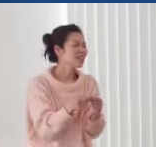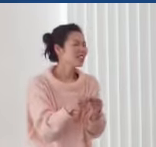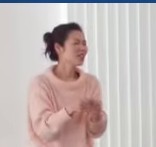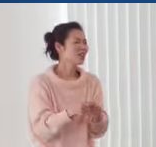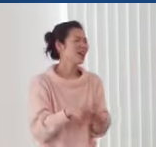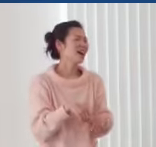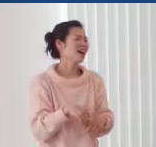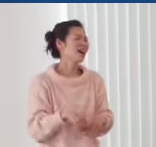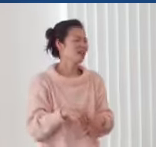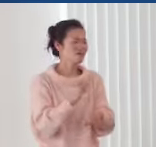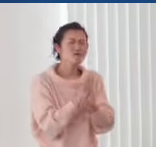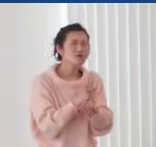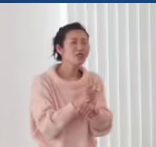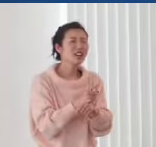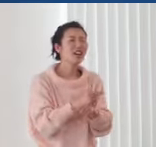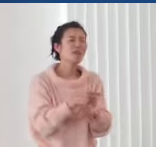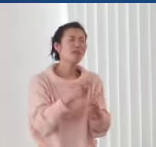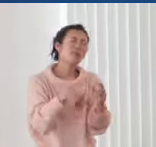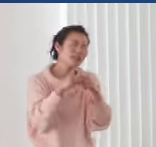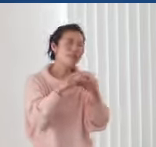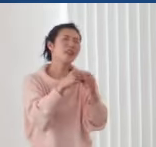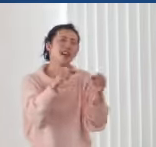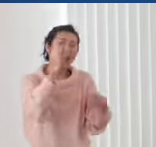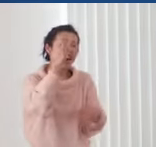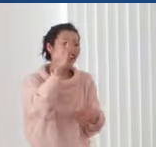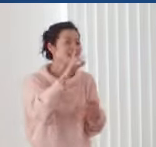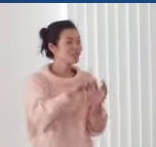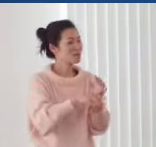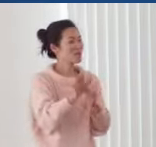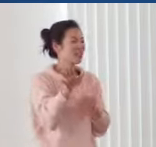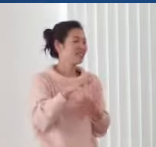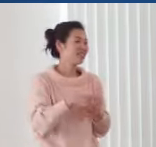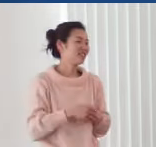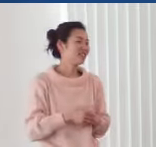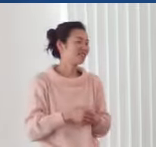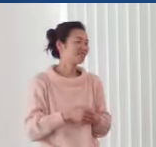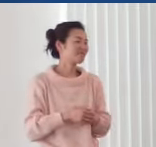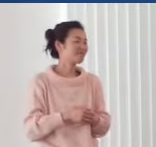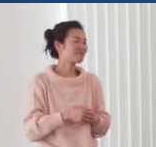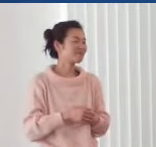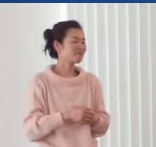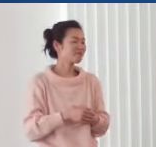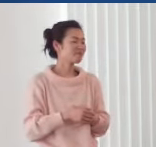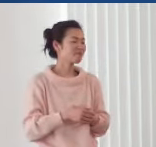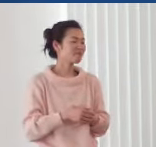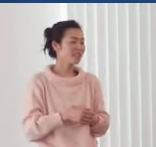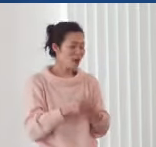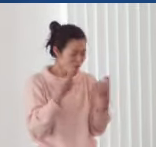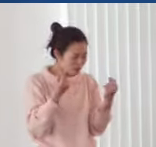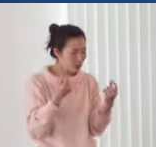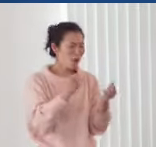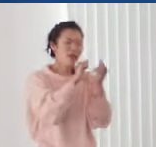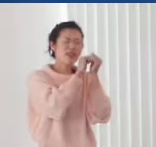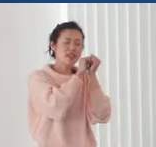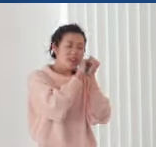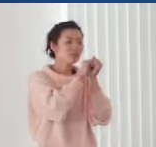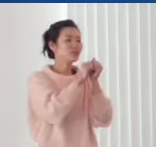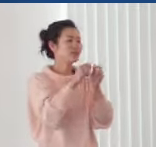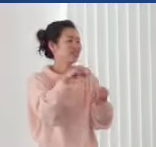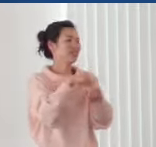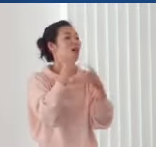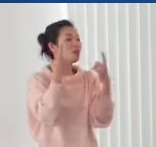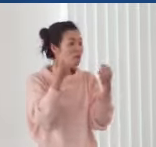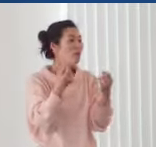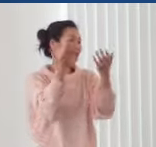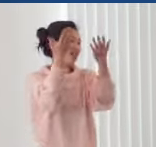私たちは、まあ、少なくとも朝起きてから寝るまでのこの時間を神様から、もちろん寝る時間も与えられてるんですけども、時間を与